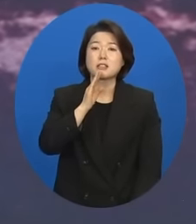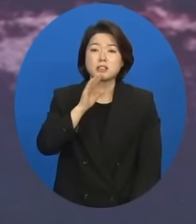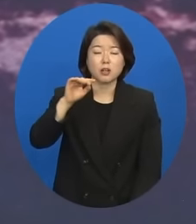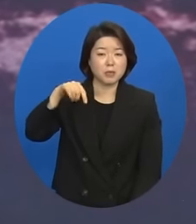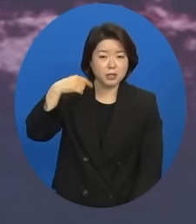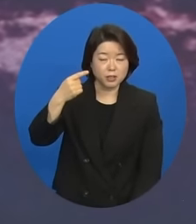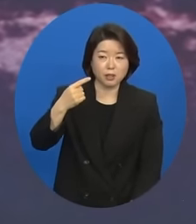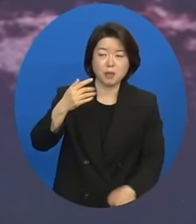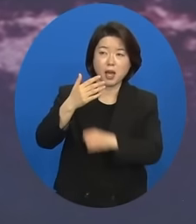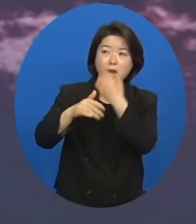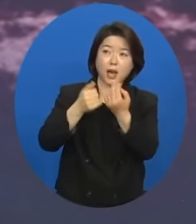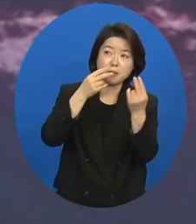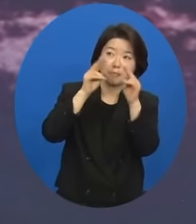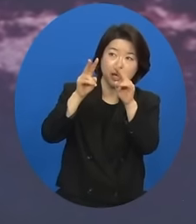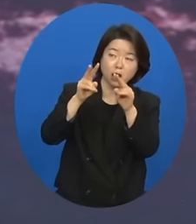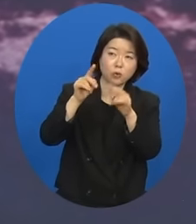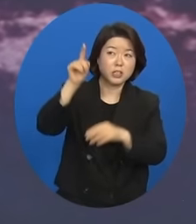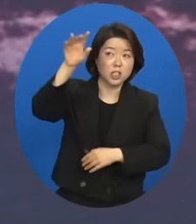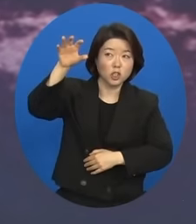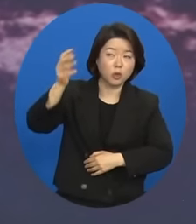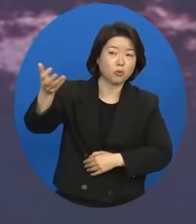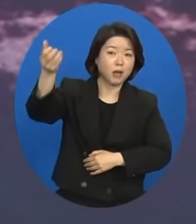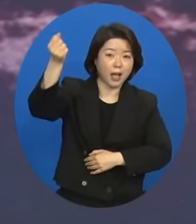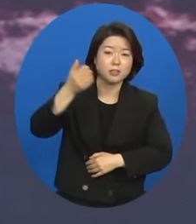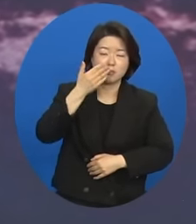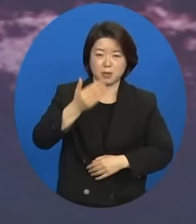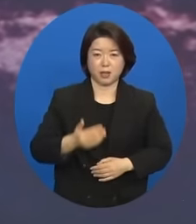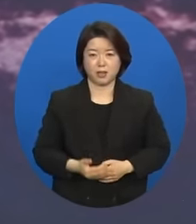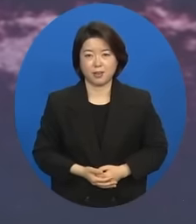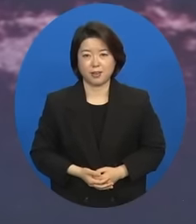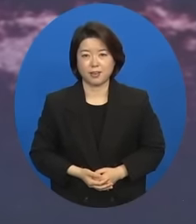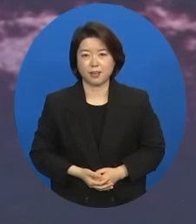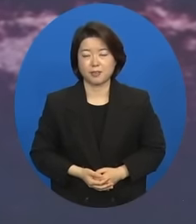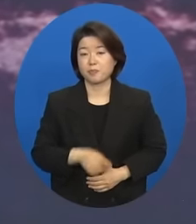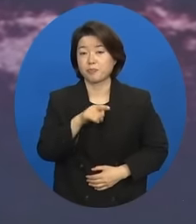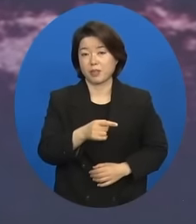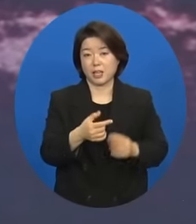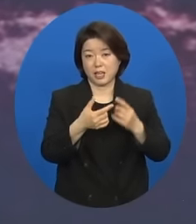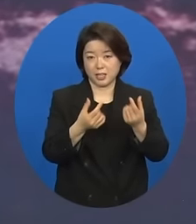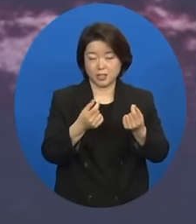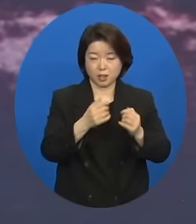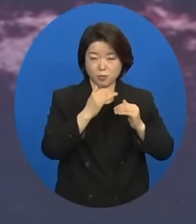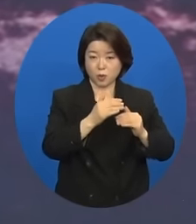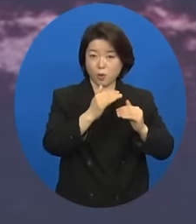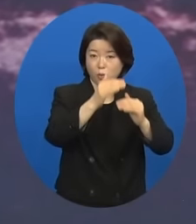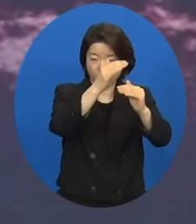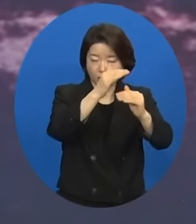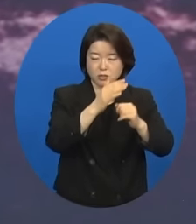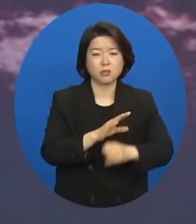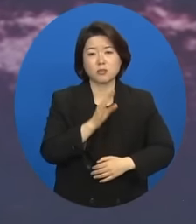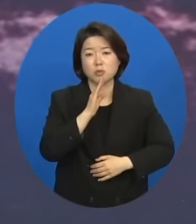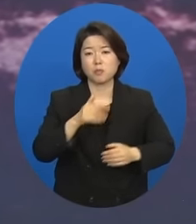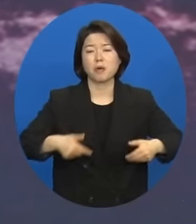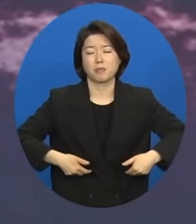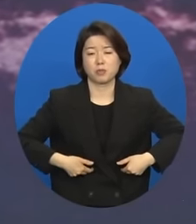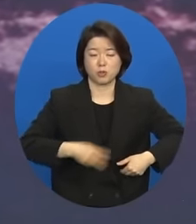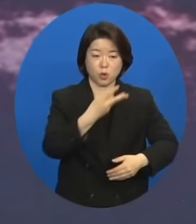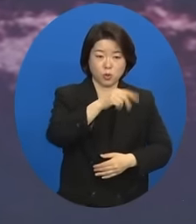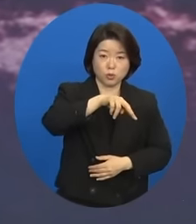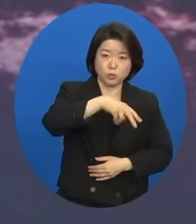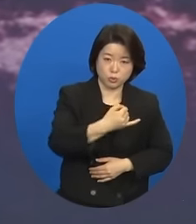천국이 그들의 것이 되는 것입니다 그래서이 이런 과정이 여러분 너무 필요한 거 루스라 과정을